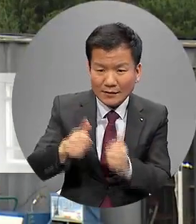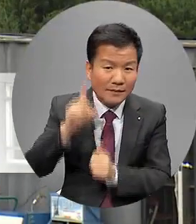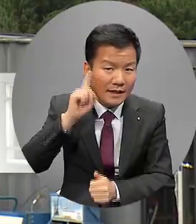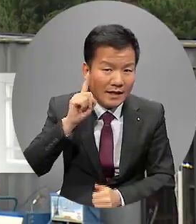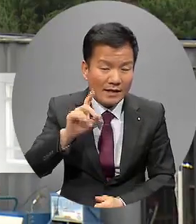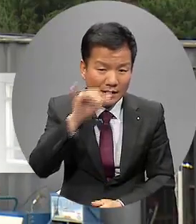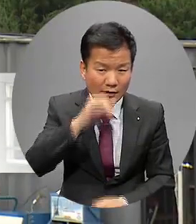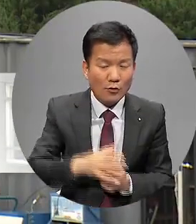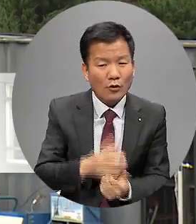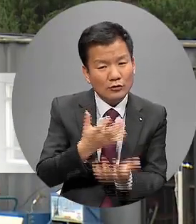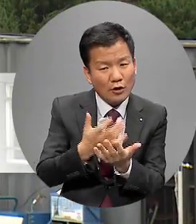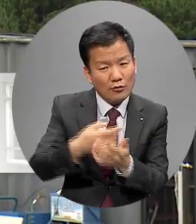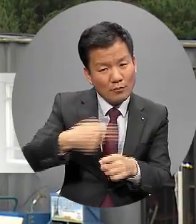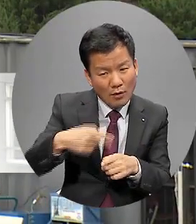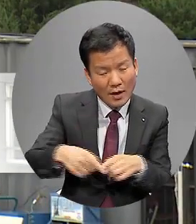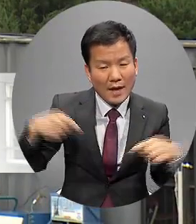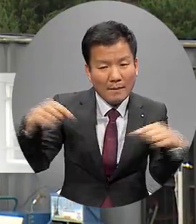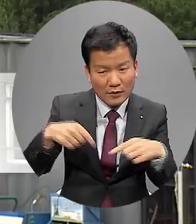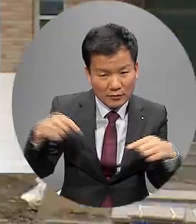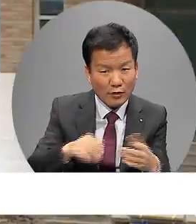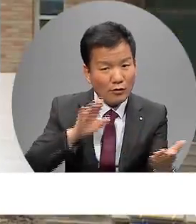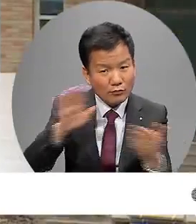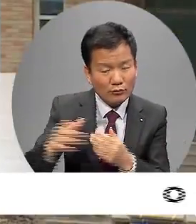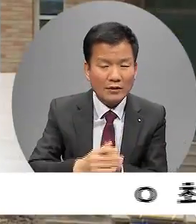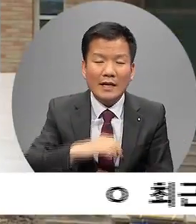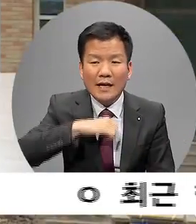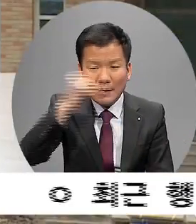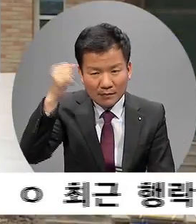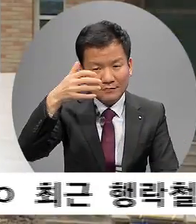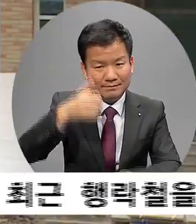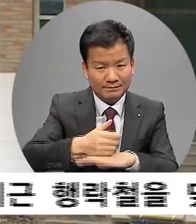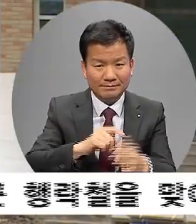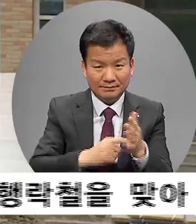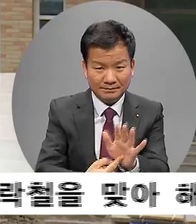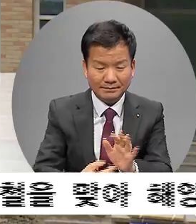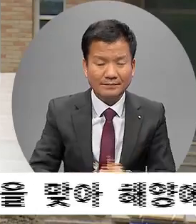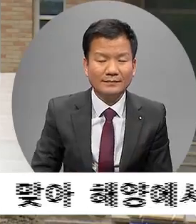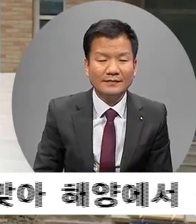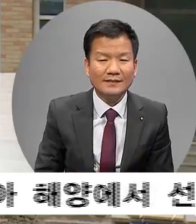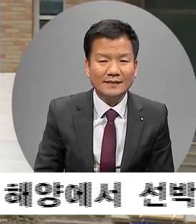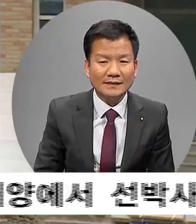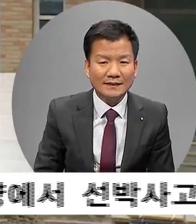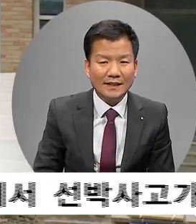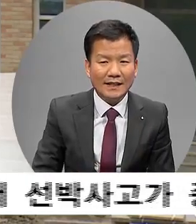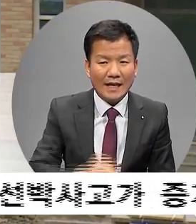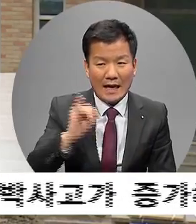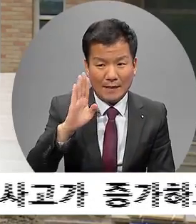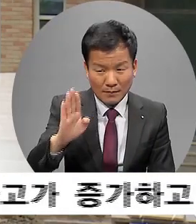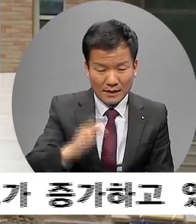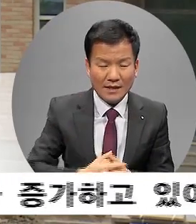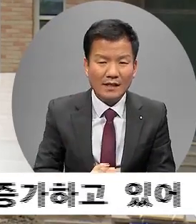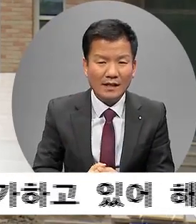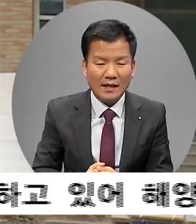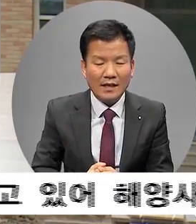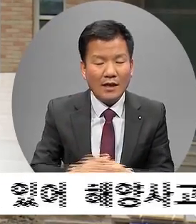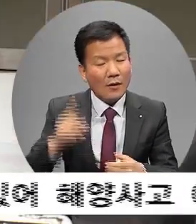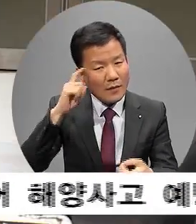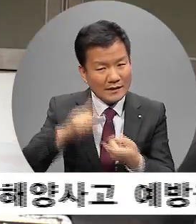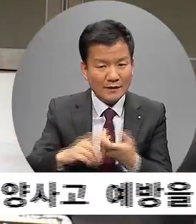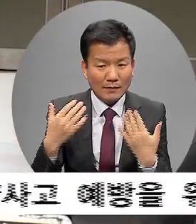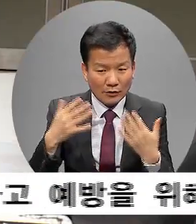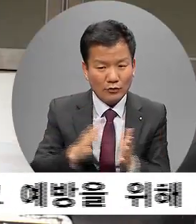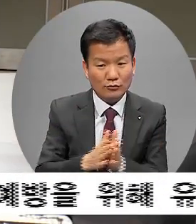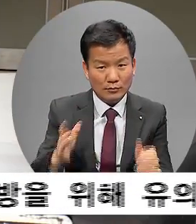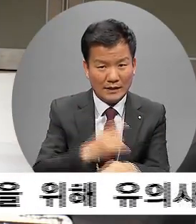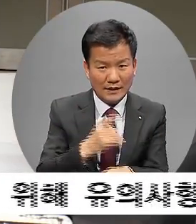진행되고 서류 평가와 면접 등을 거쳐 합격자를 선발합니다 아비 즉 국제 바칼로레아 관심 학교로